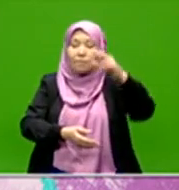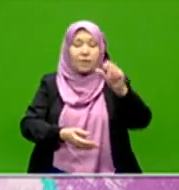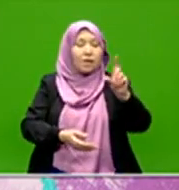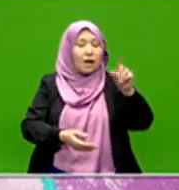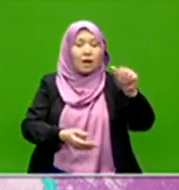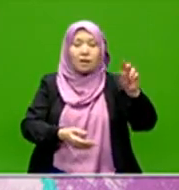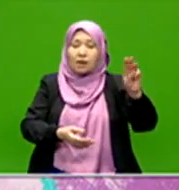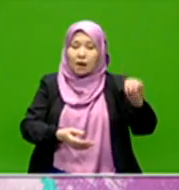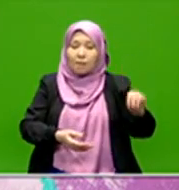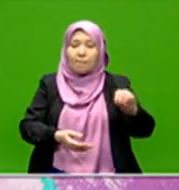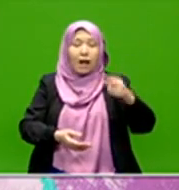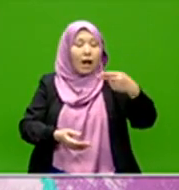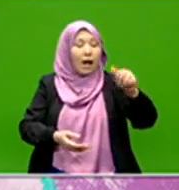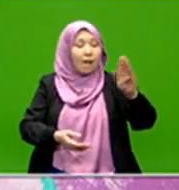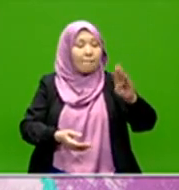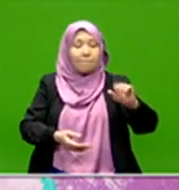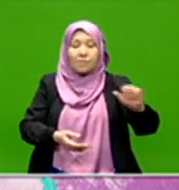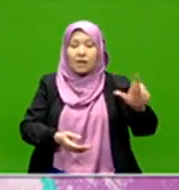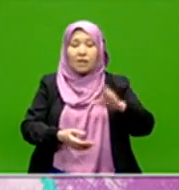قُرْبَانًا